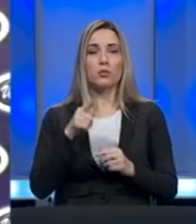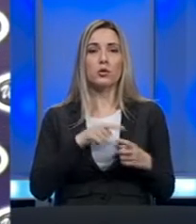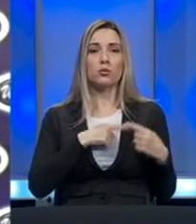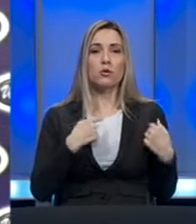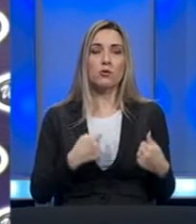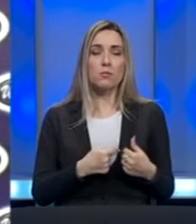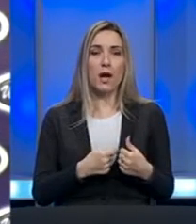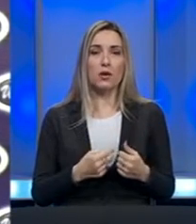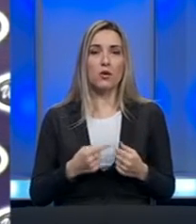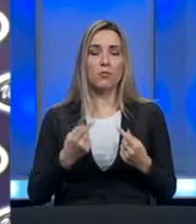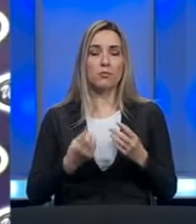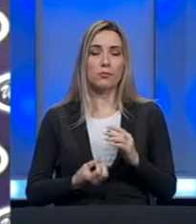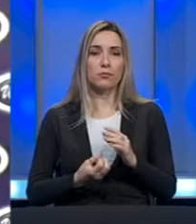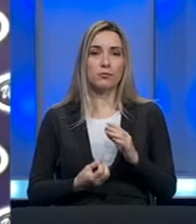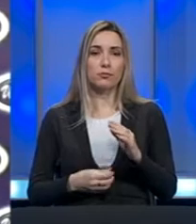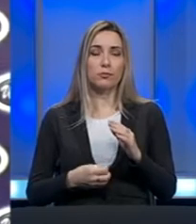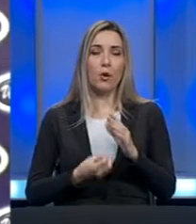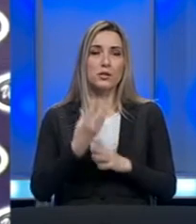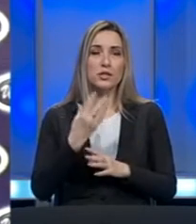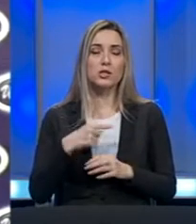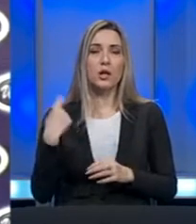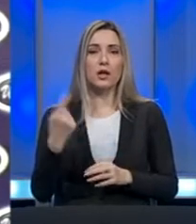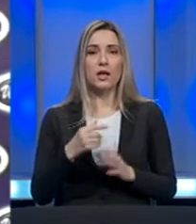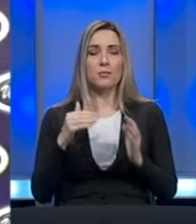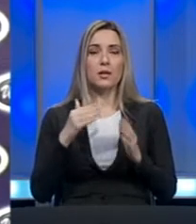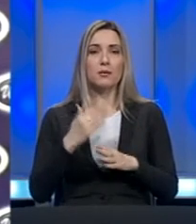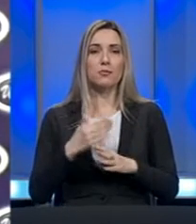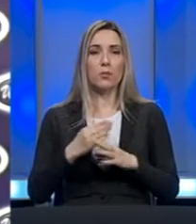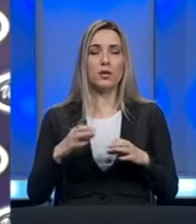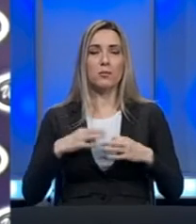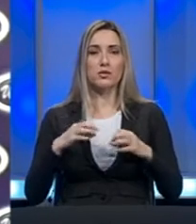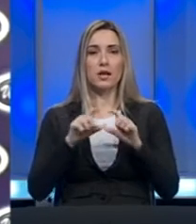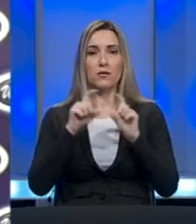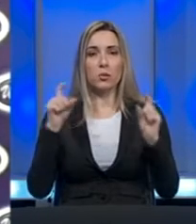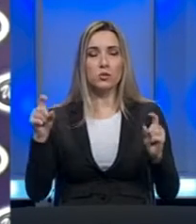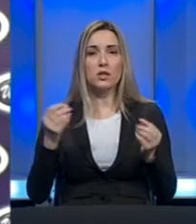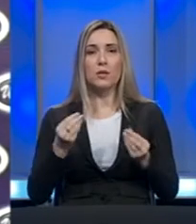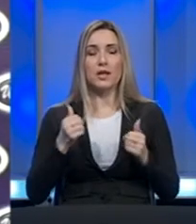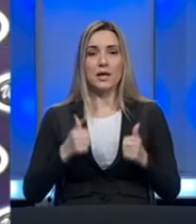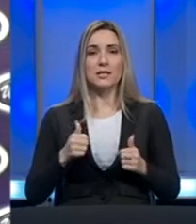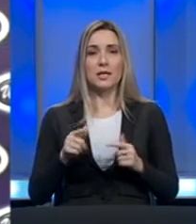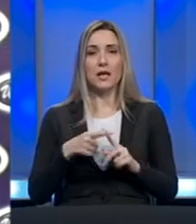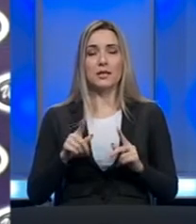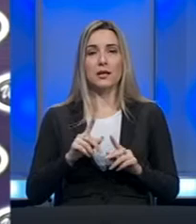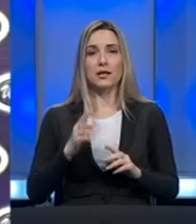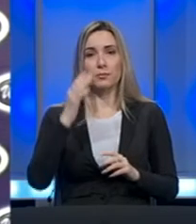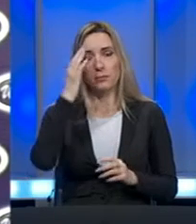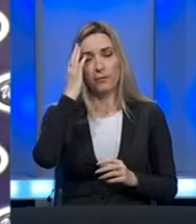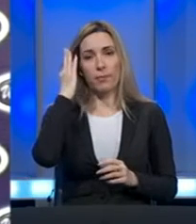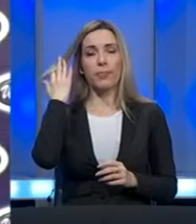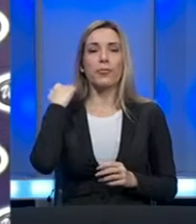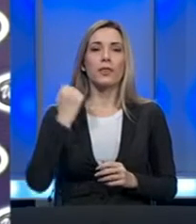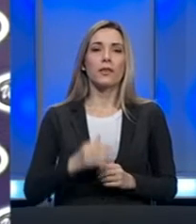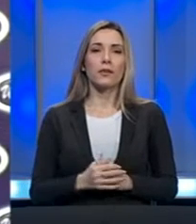crtu postići, da mi pomognemo zdravstvenom sustavu, jer sad ili kad nema iskustva